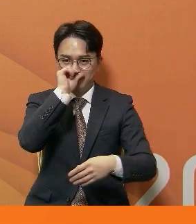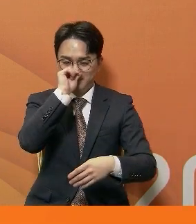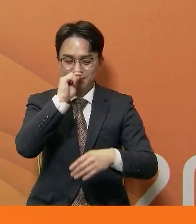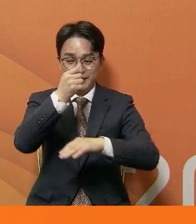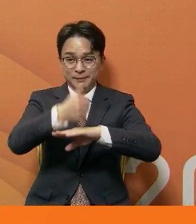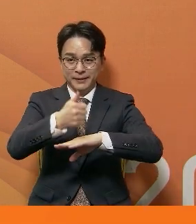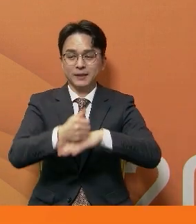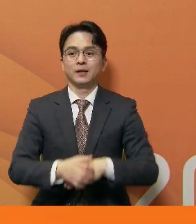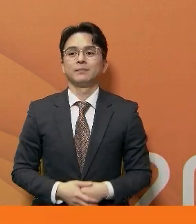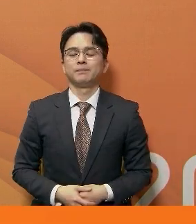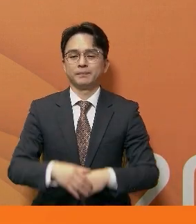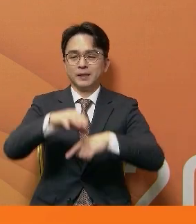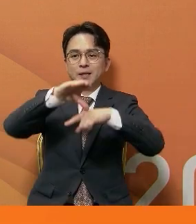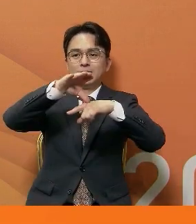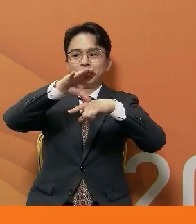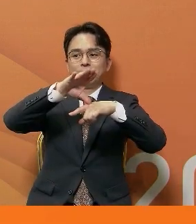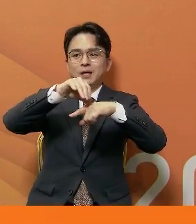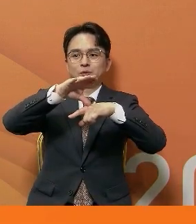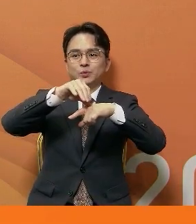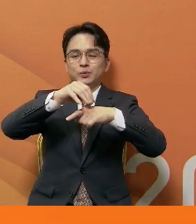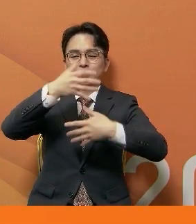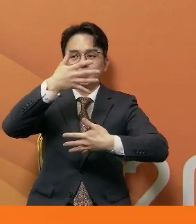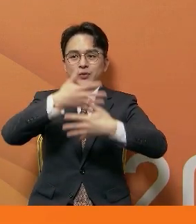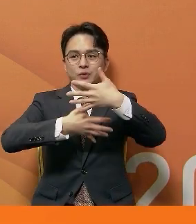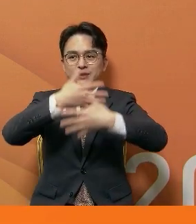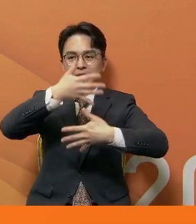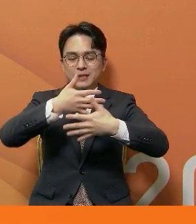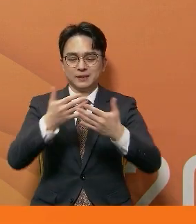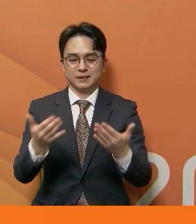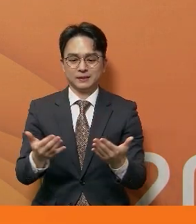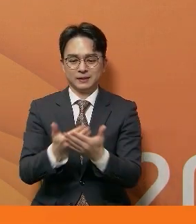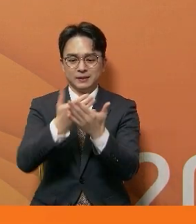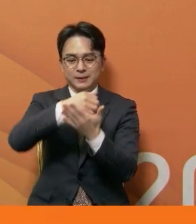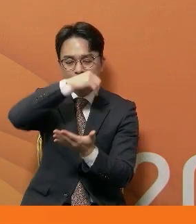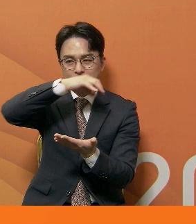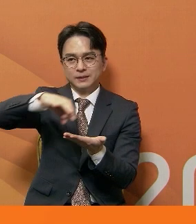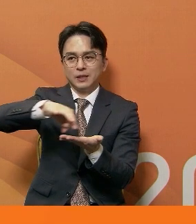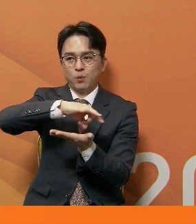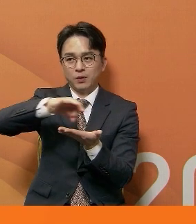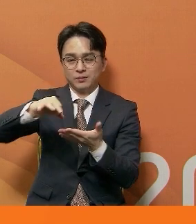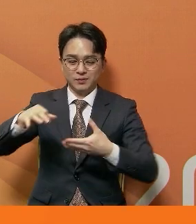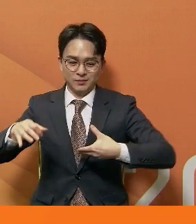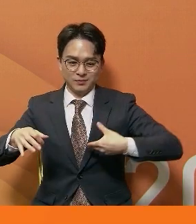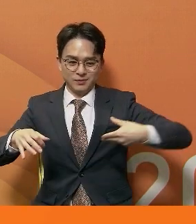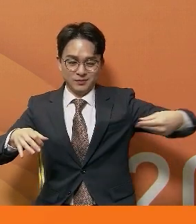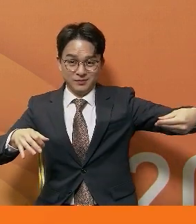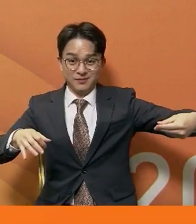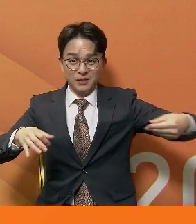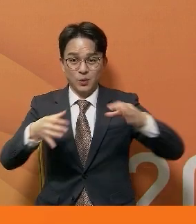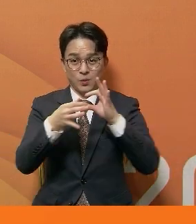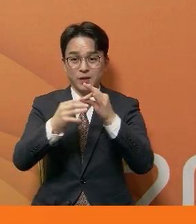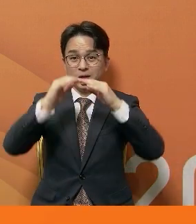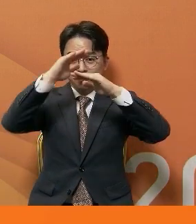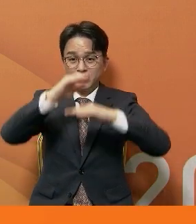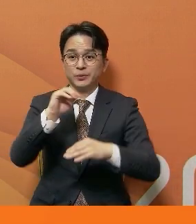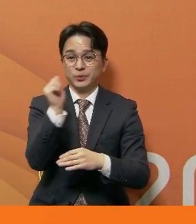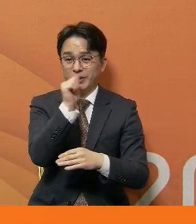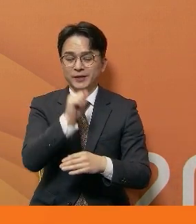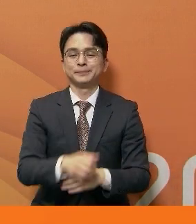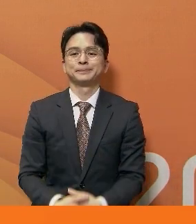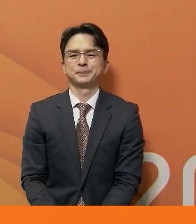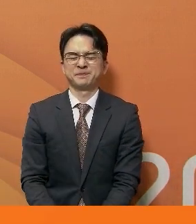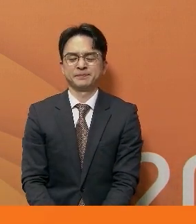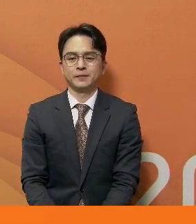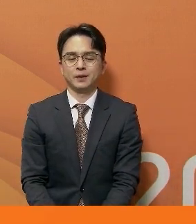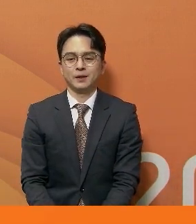마지막으로 조금 지금까지 말씀드린 거랑은 좀 다른 성격의 상품인데요 방송 영상 진행자와 융자 지원 상품에